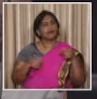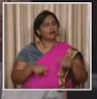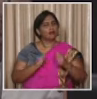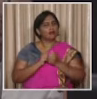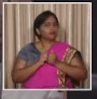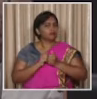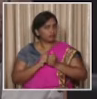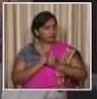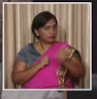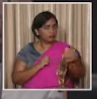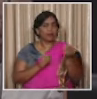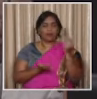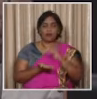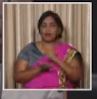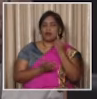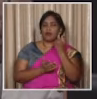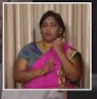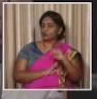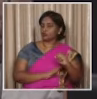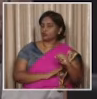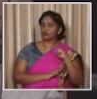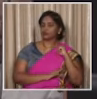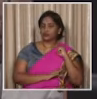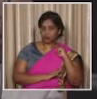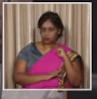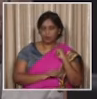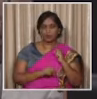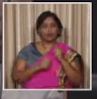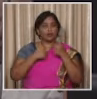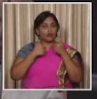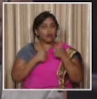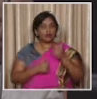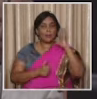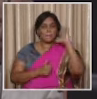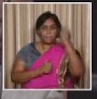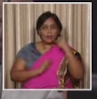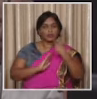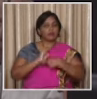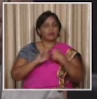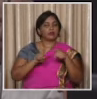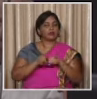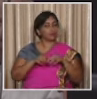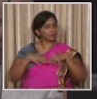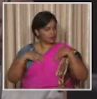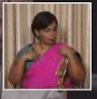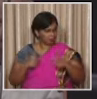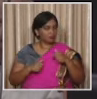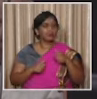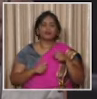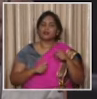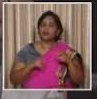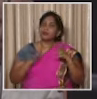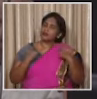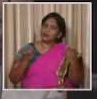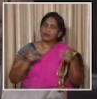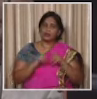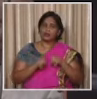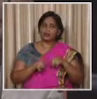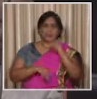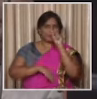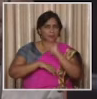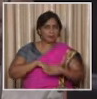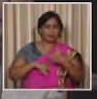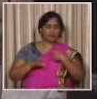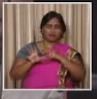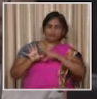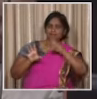මගේ ඉදිරියට ගිහින් ආර්ථිකයක් ශක්තිමත් වීම යහ ප්‍රතිඵල අපි රටක් විදියට භුක්ති විඳිනවද? එහෙම නැතුව මේ සැලැස්මෙන්